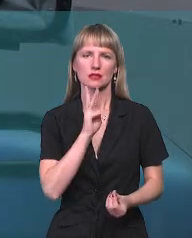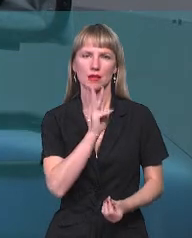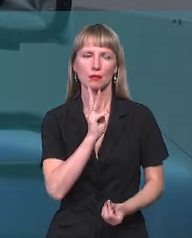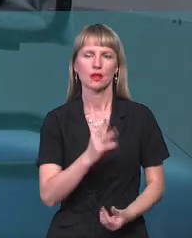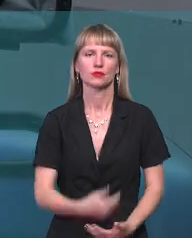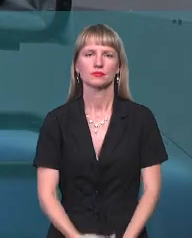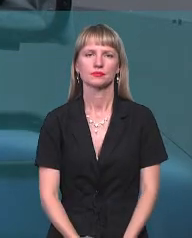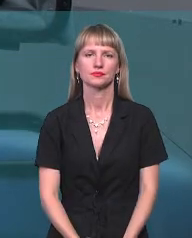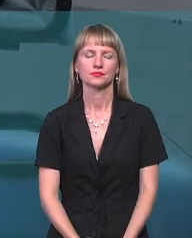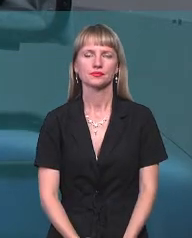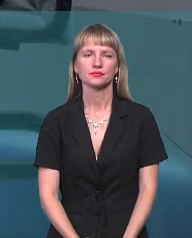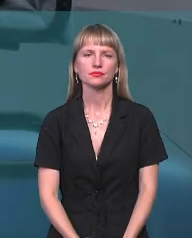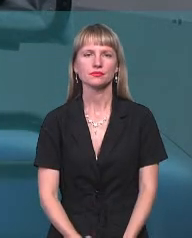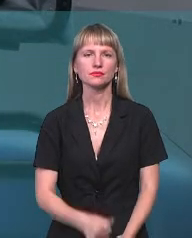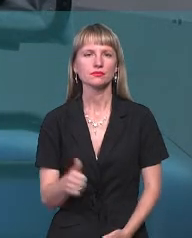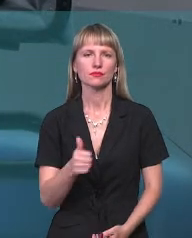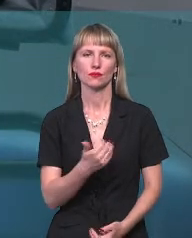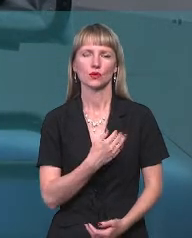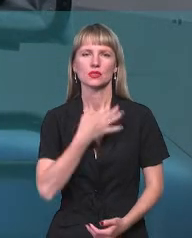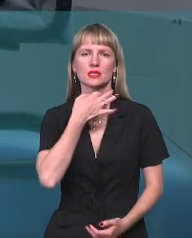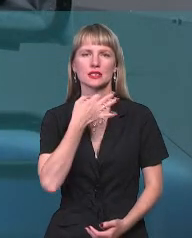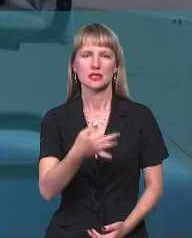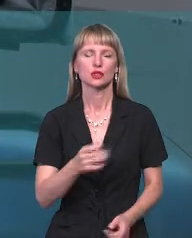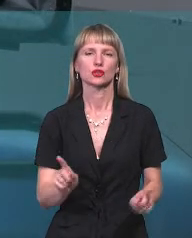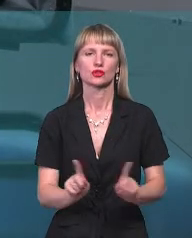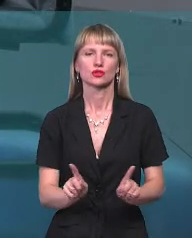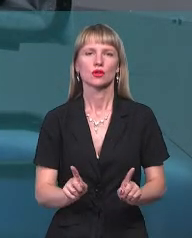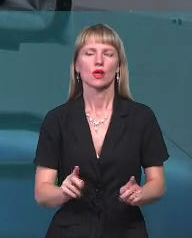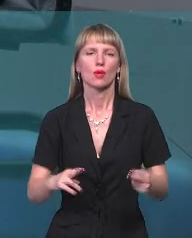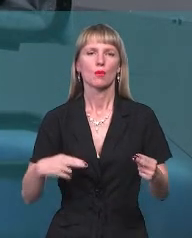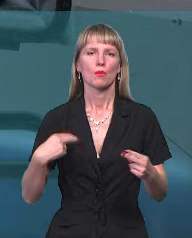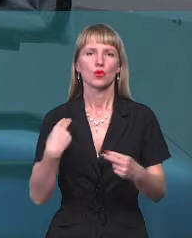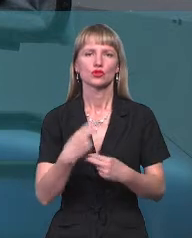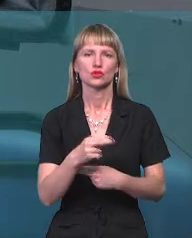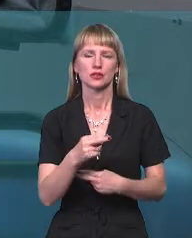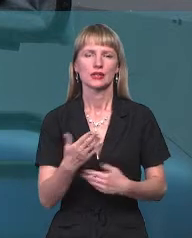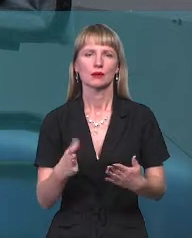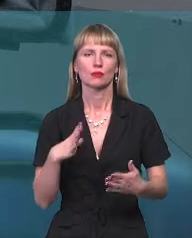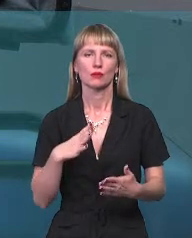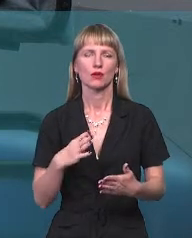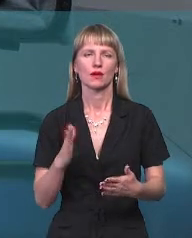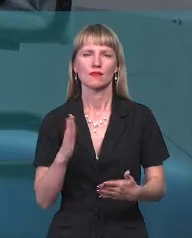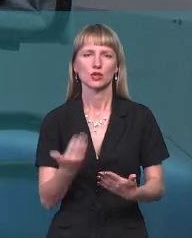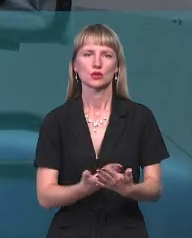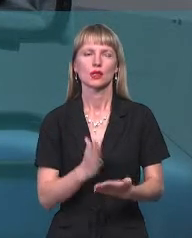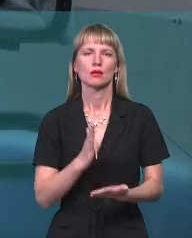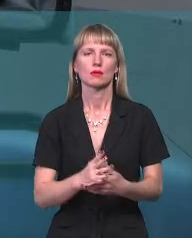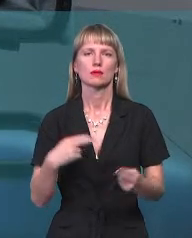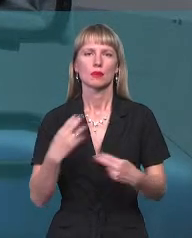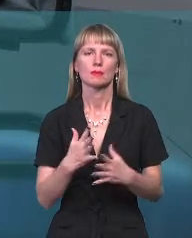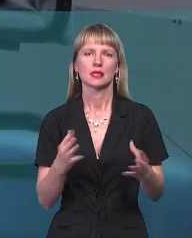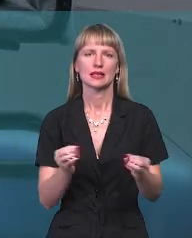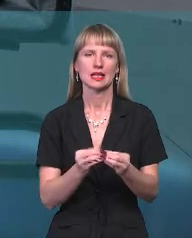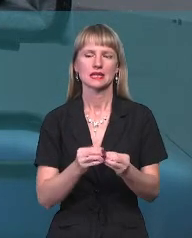заробітної плати. Перше, що хочу сказати, що боржники, які були зазначені в сюжеті, мають заборгованість більше